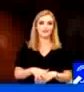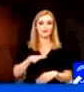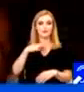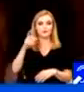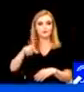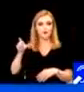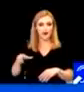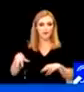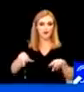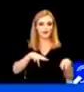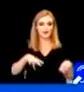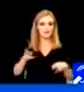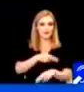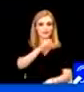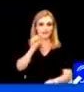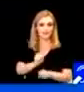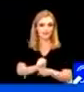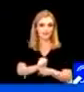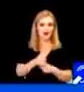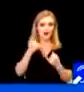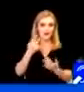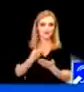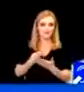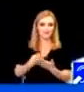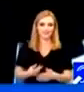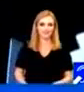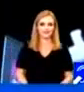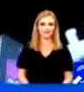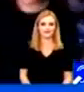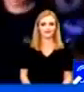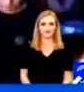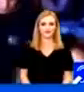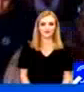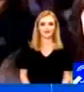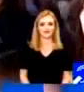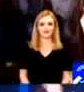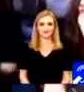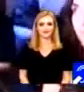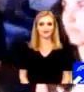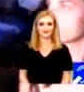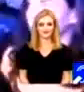dansat fără încetare. Vedeți mai multe imagini de la petrecerea exclusivistă imediat în telejurnal.